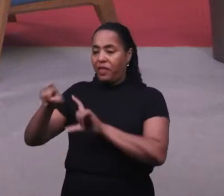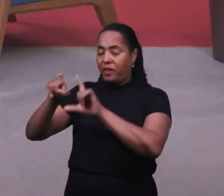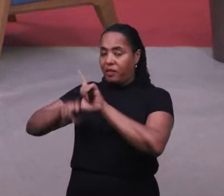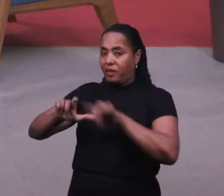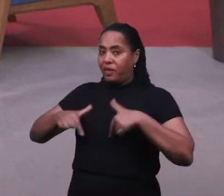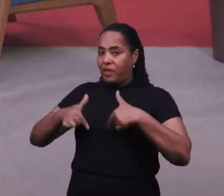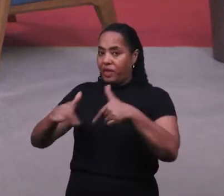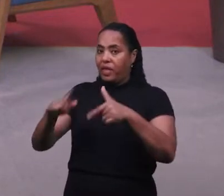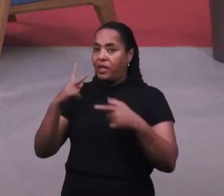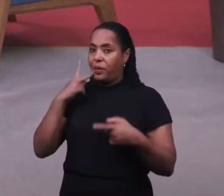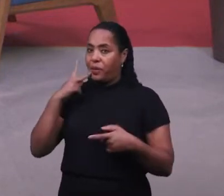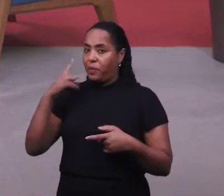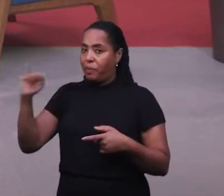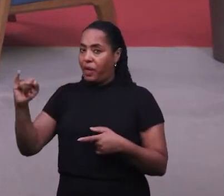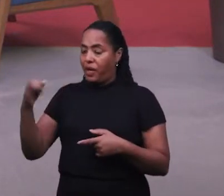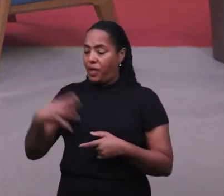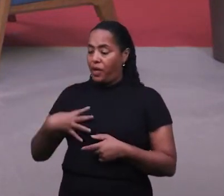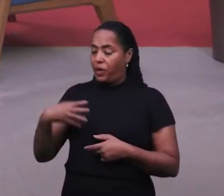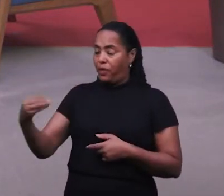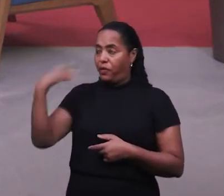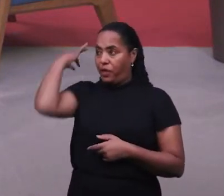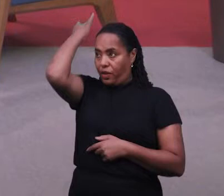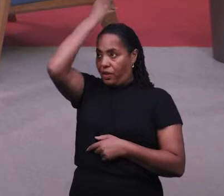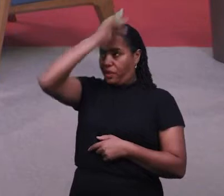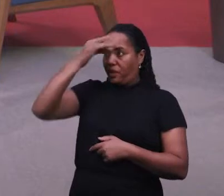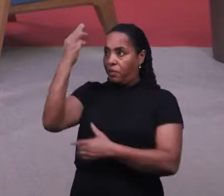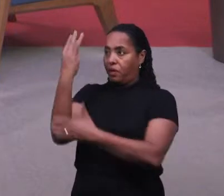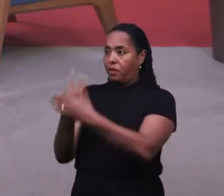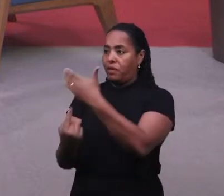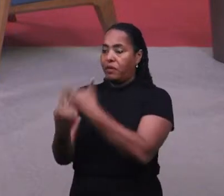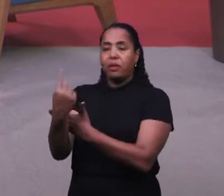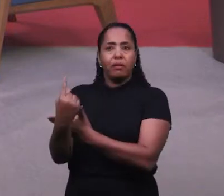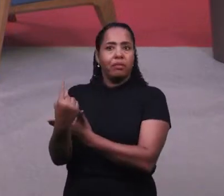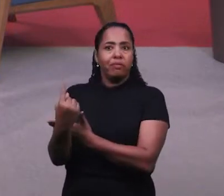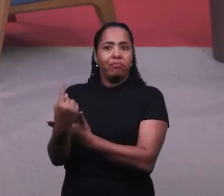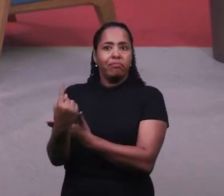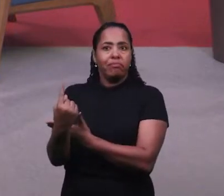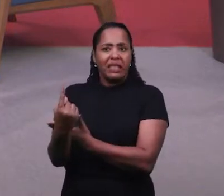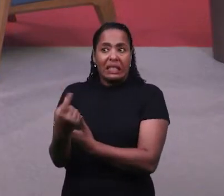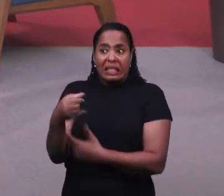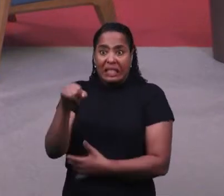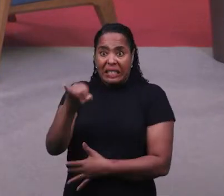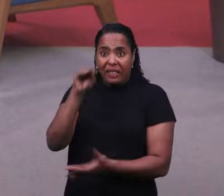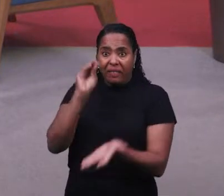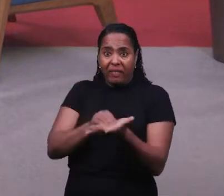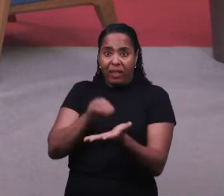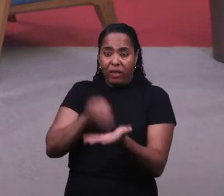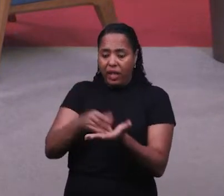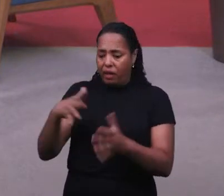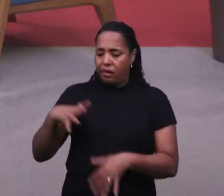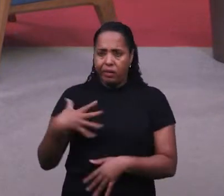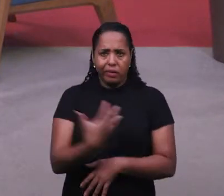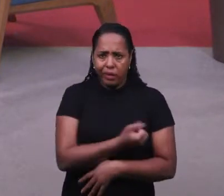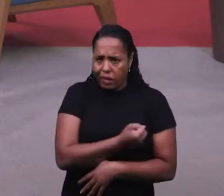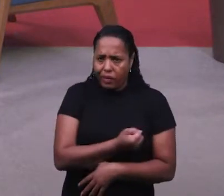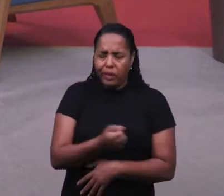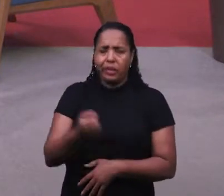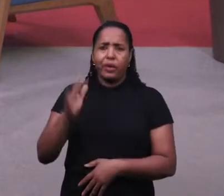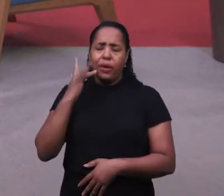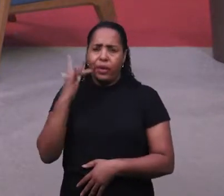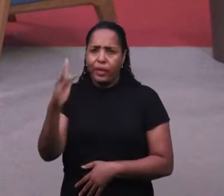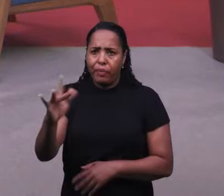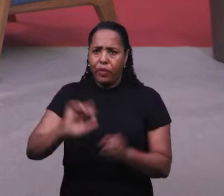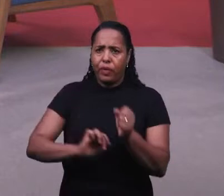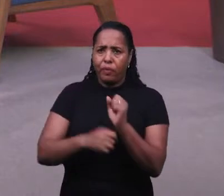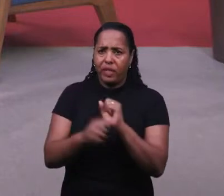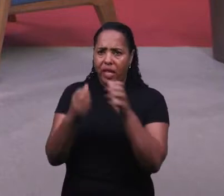du Père, du Fils et du Saint-Esprit. Parce que sans cela, il n'y a pas de salut, il n'y a pas de crainte, il n'y a